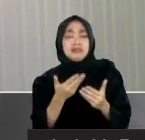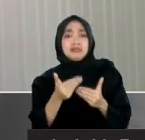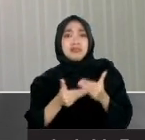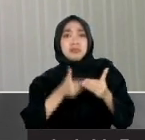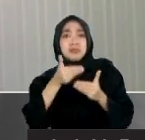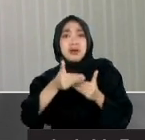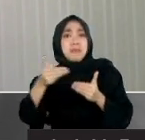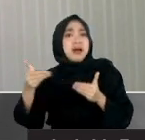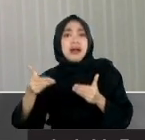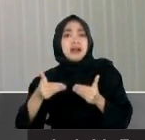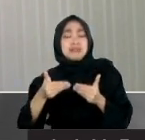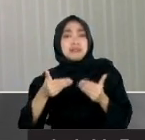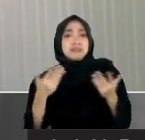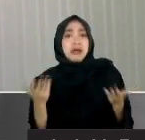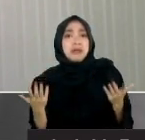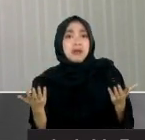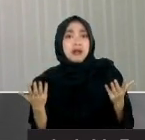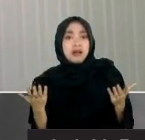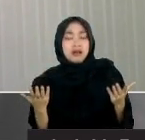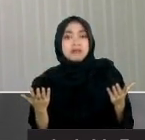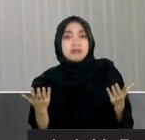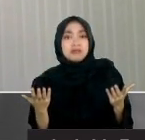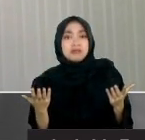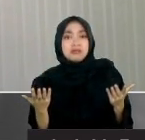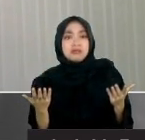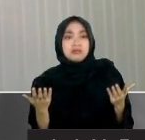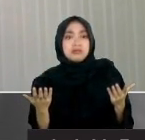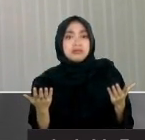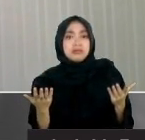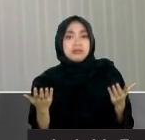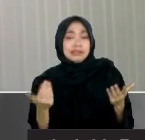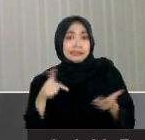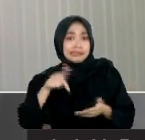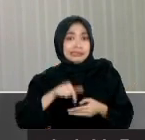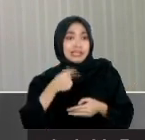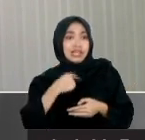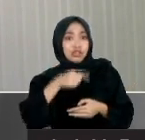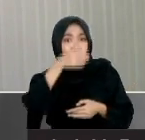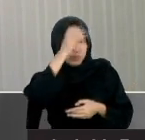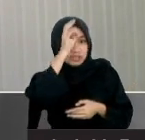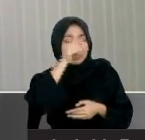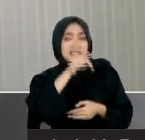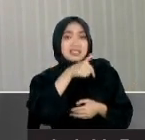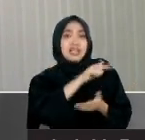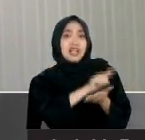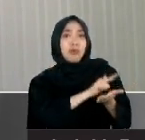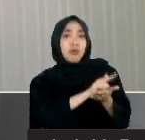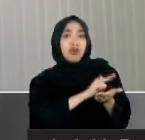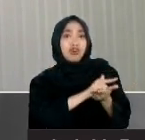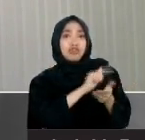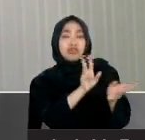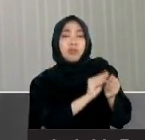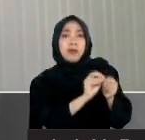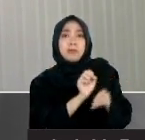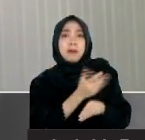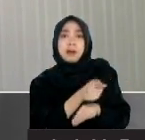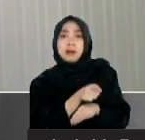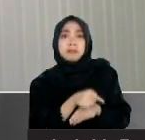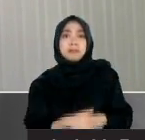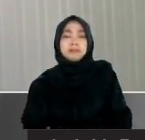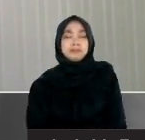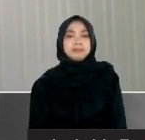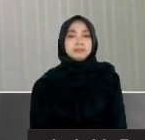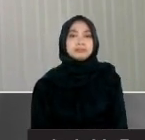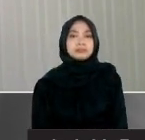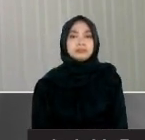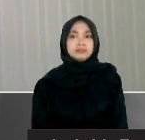sudah ada informasi terkait seperti apa perkembangannya? Sudah ada berapa mahasiswa yang kini melapor ke polisi, Pak?